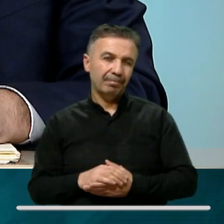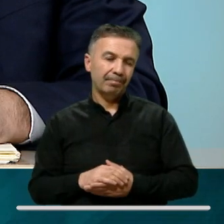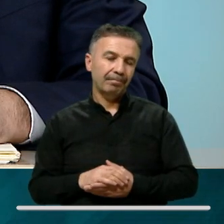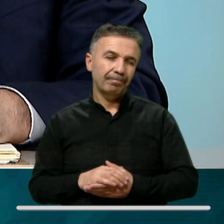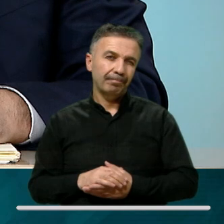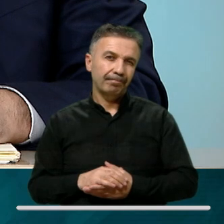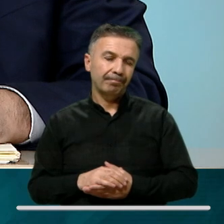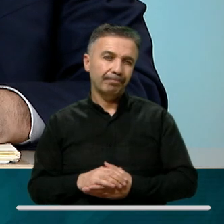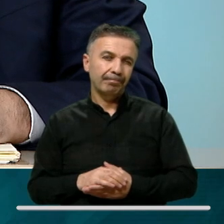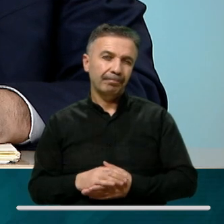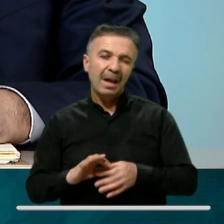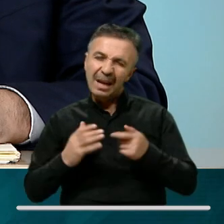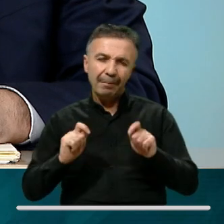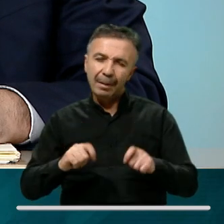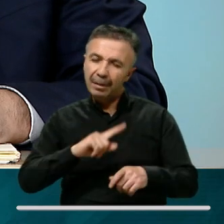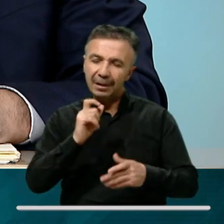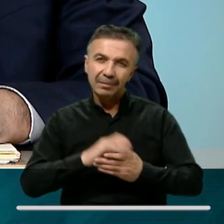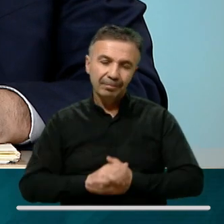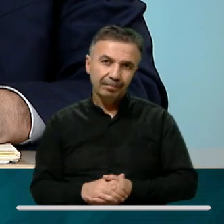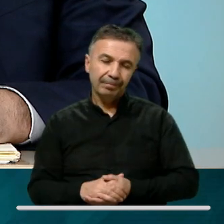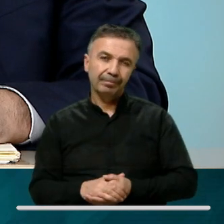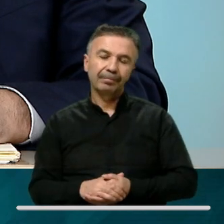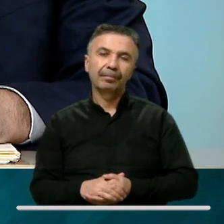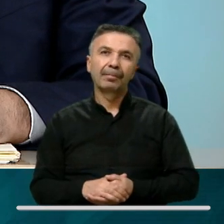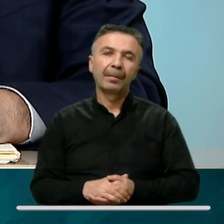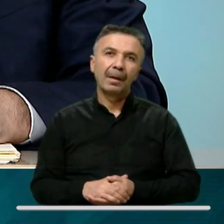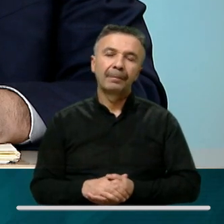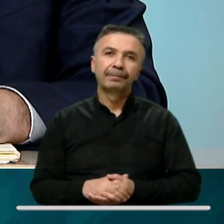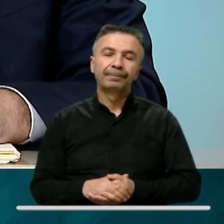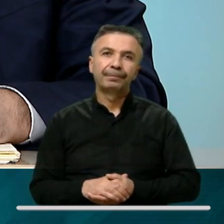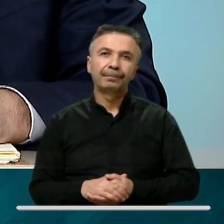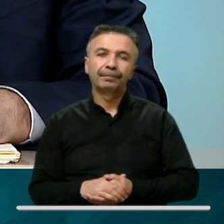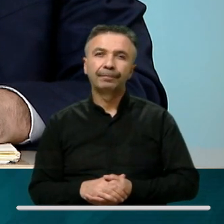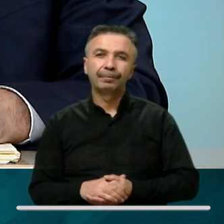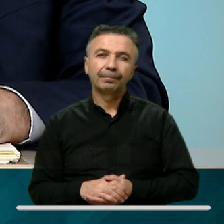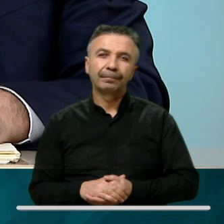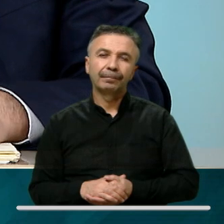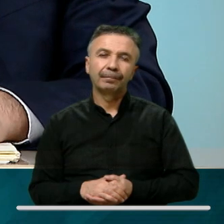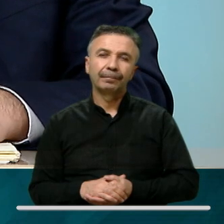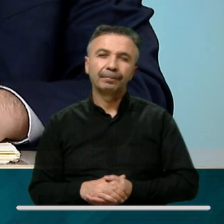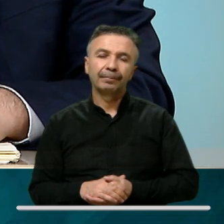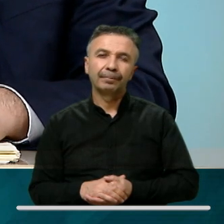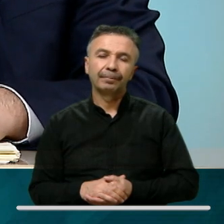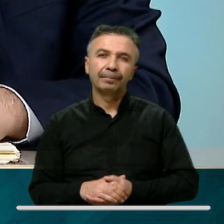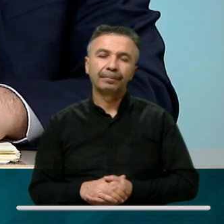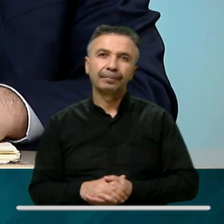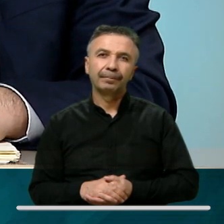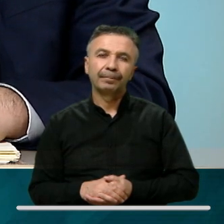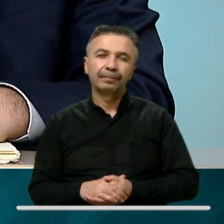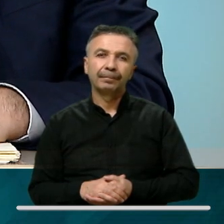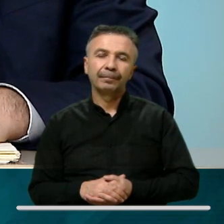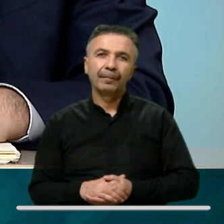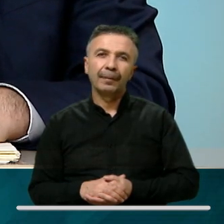Evet. Yani soralım. Bunun yollarını hocamızdan isteyelim. Eğer hesaplaşma ahirete kalırsa onun